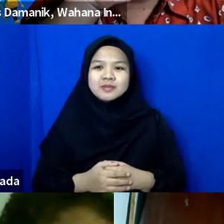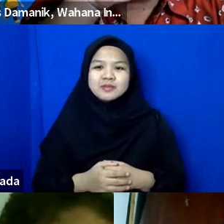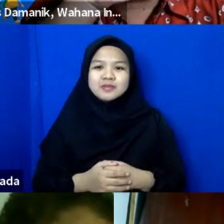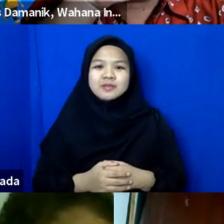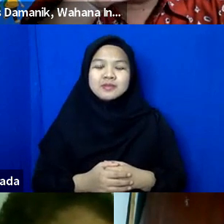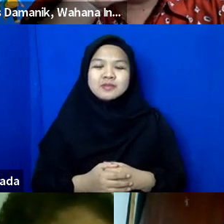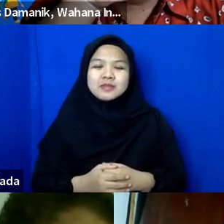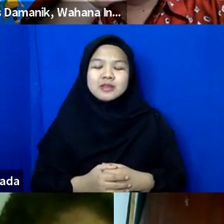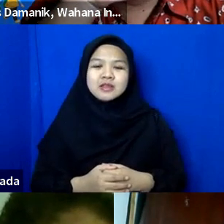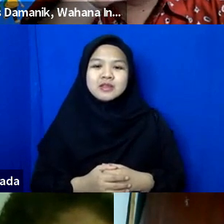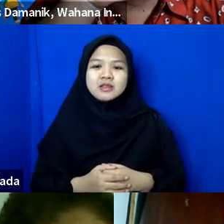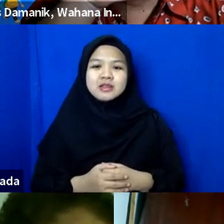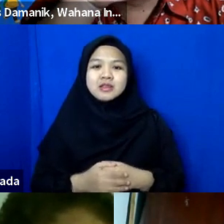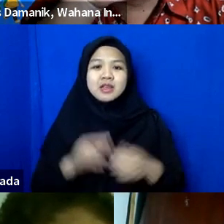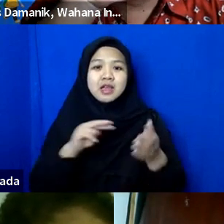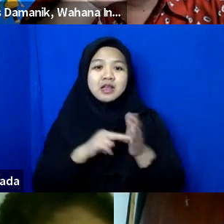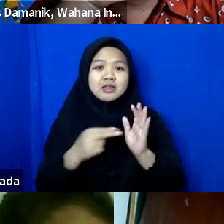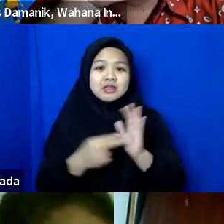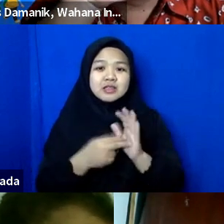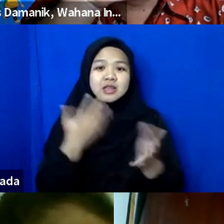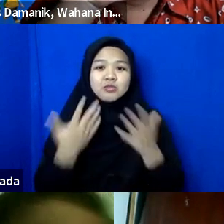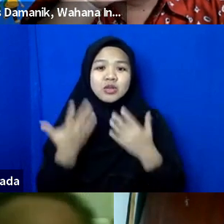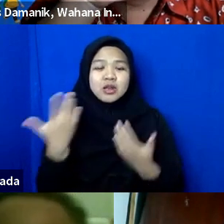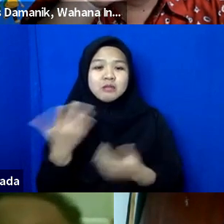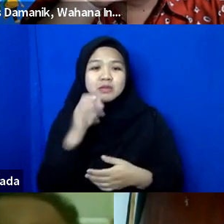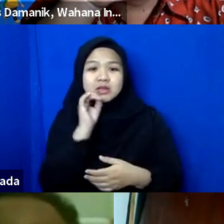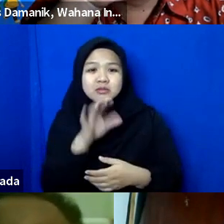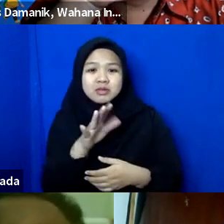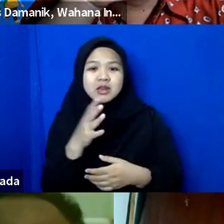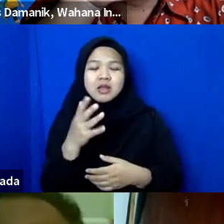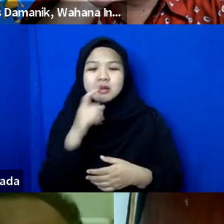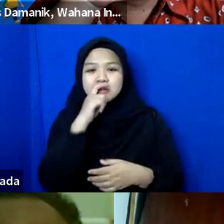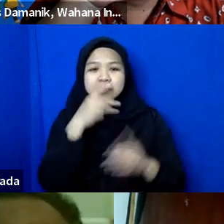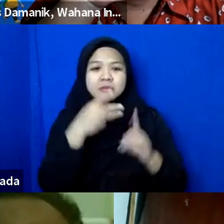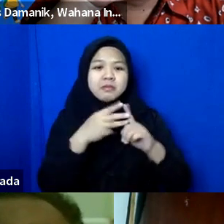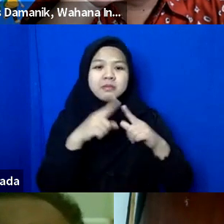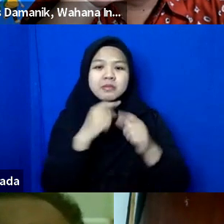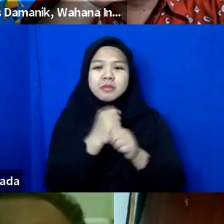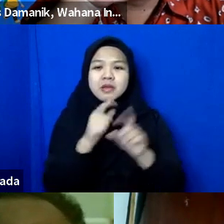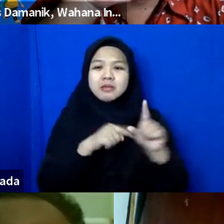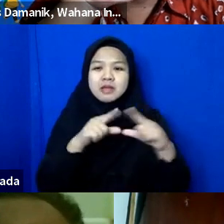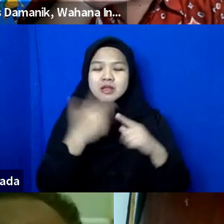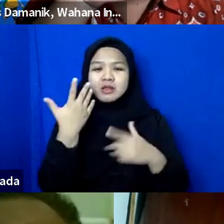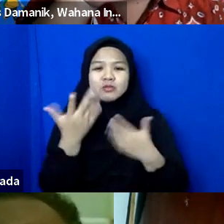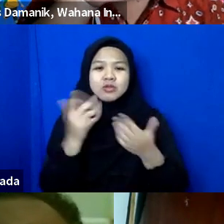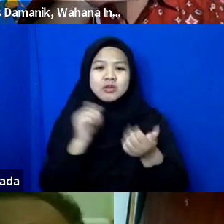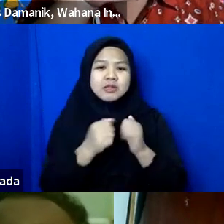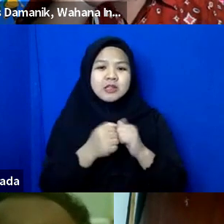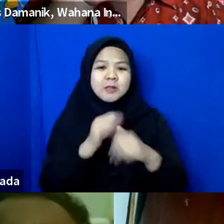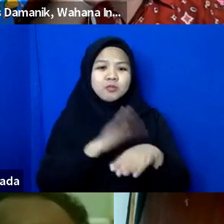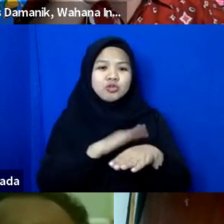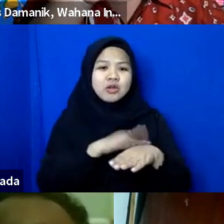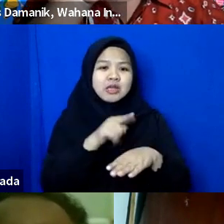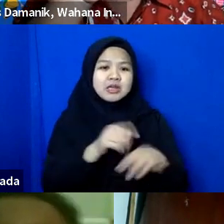dan artinya artinya barangkali apa yang dikatakan oleh disampaikan Pak fagia tadi bahwa kayaknya problem budaya nih yang